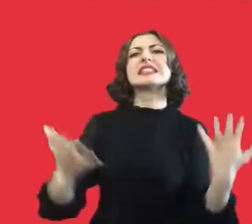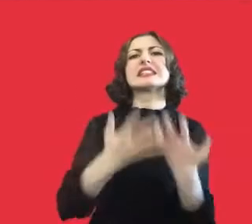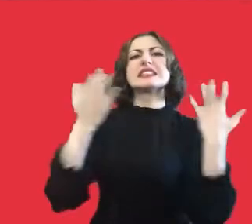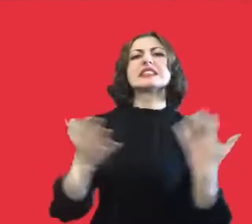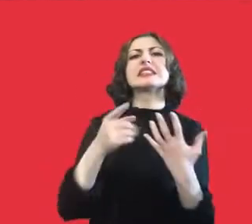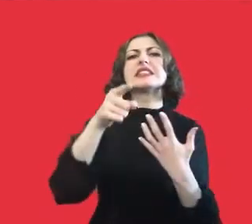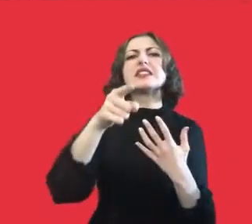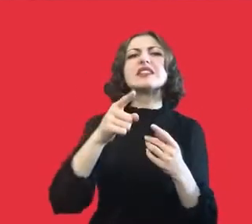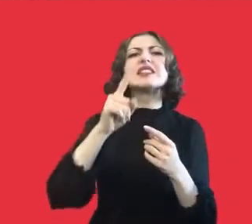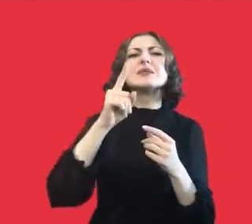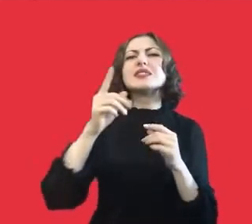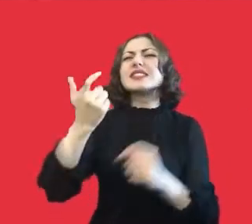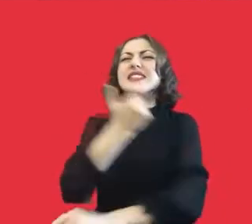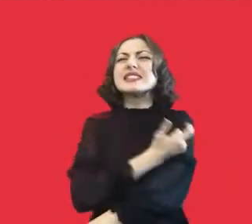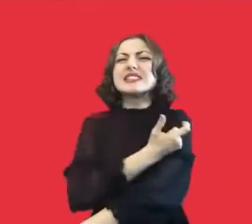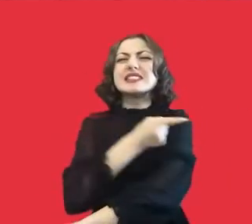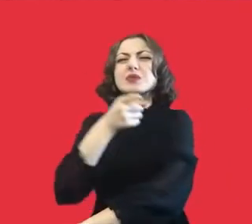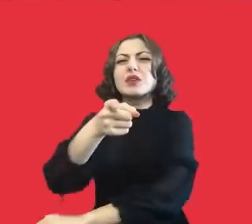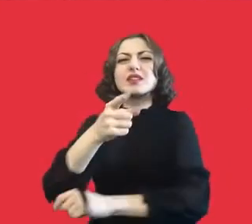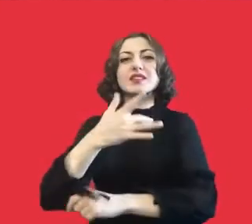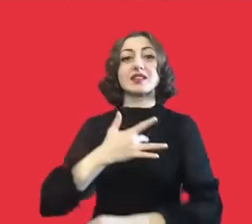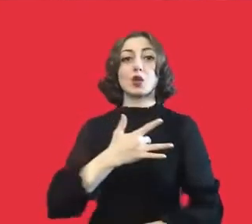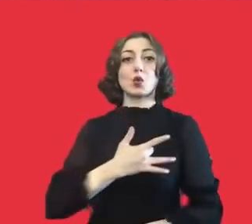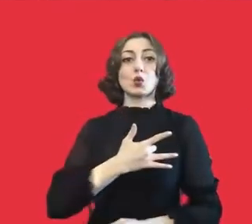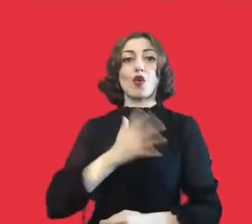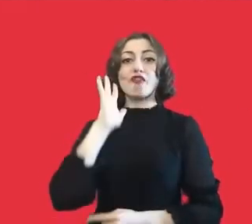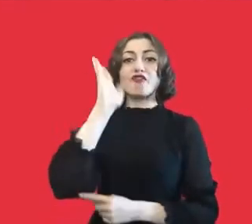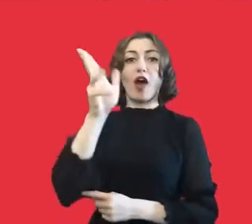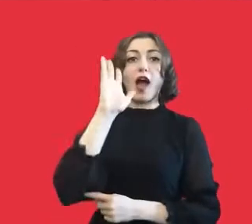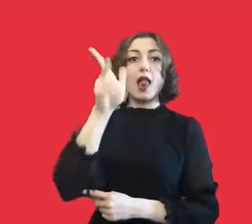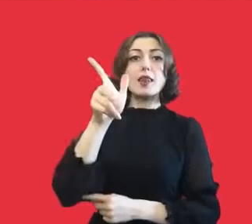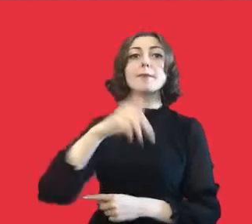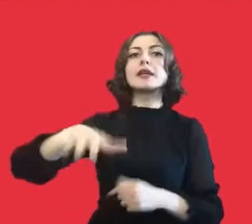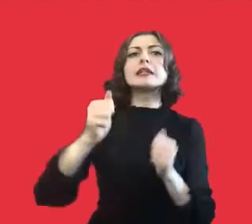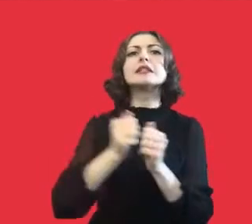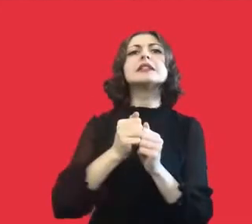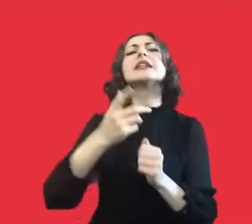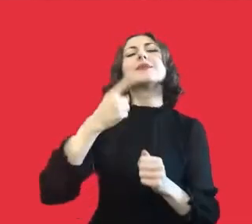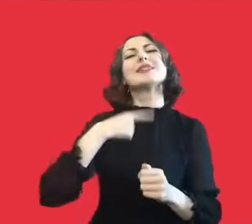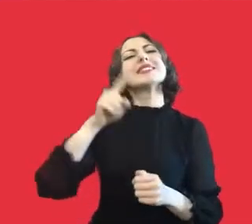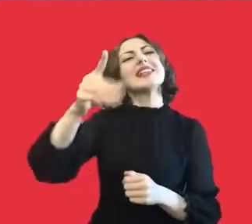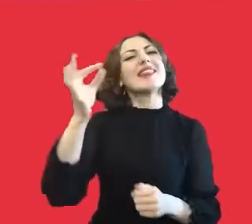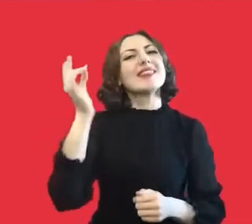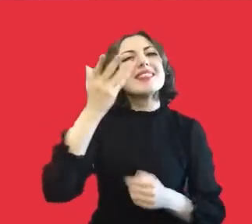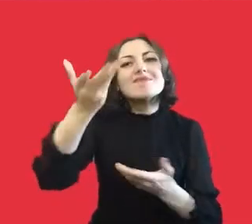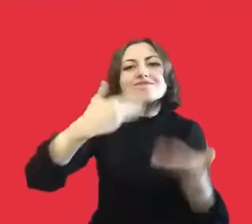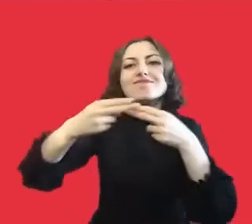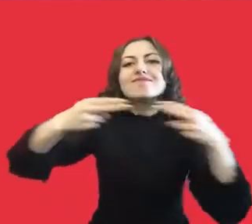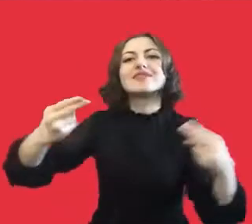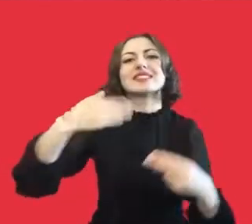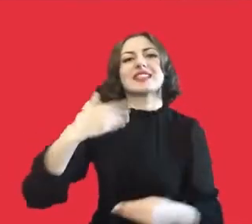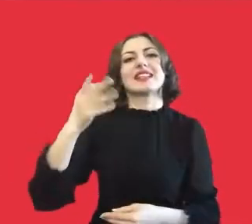Türk Kızılayımızın gönüllülük faaliyetlerini bizzat sizden dinlemek isteriz. Bu vesileyle de ben